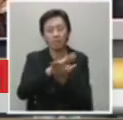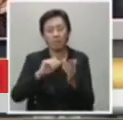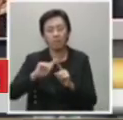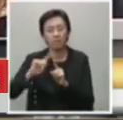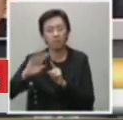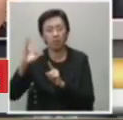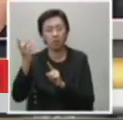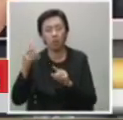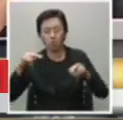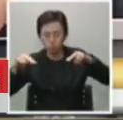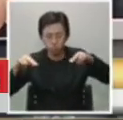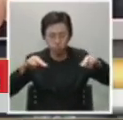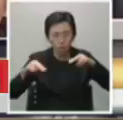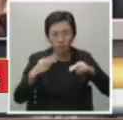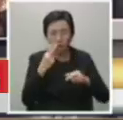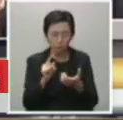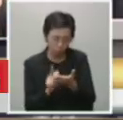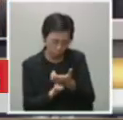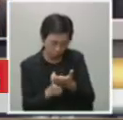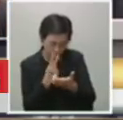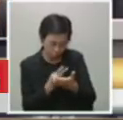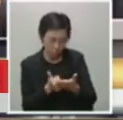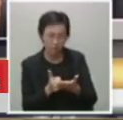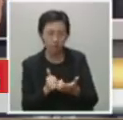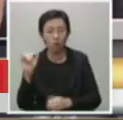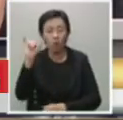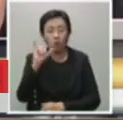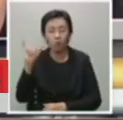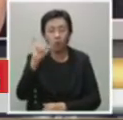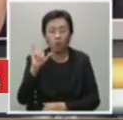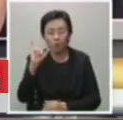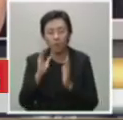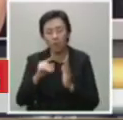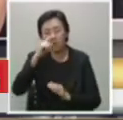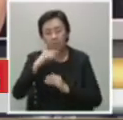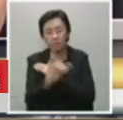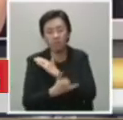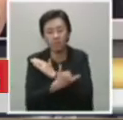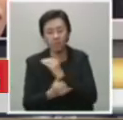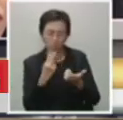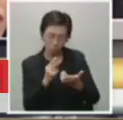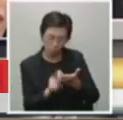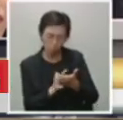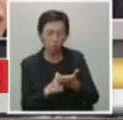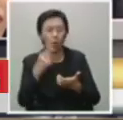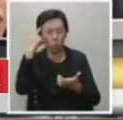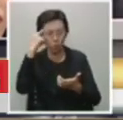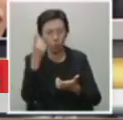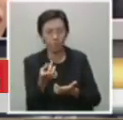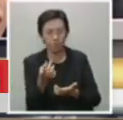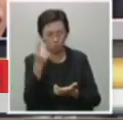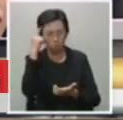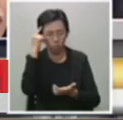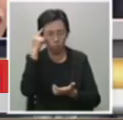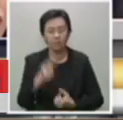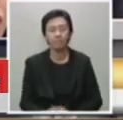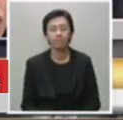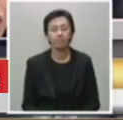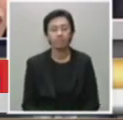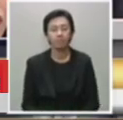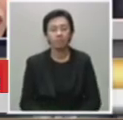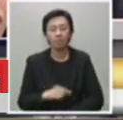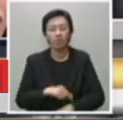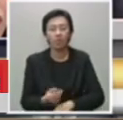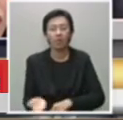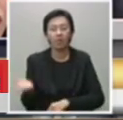ครับเดี๋ยวนี้ดูบนมือถือก็ได้คนยุโรปที่เป็นคนไทยต่างชาติเขาดูแป๊บเดียวเขารู้เลยครับว่าเกิดอะไรขึ้นเมื่อตอนกลางวัน